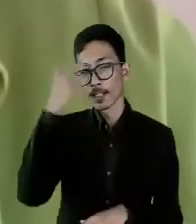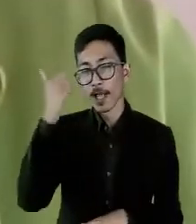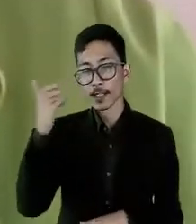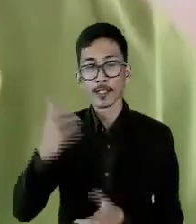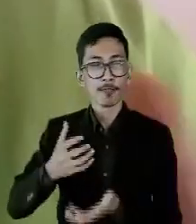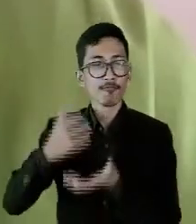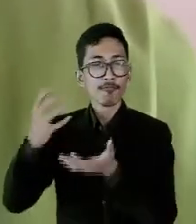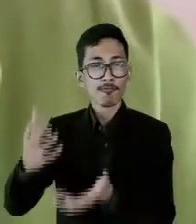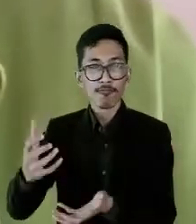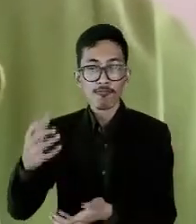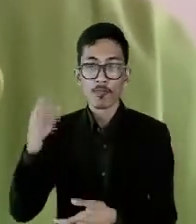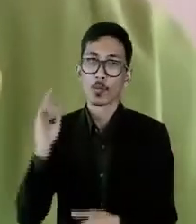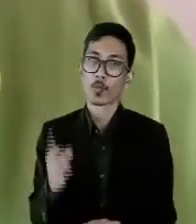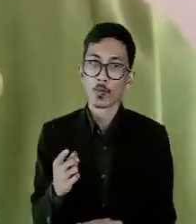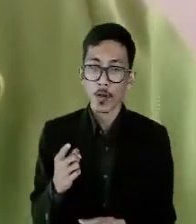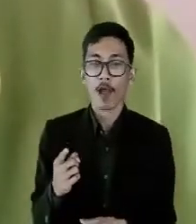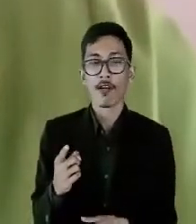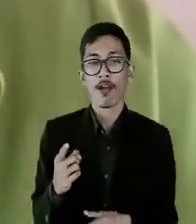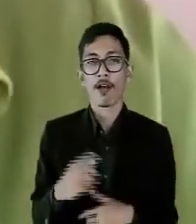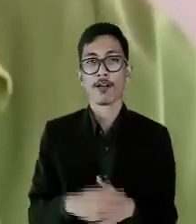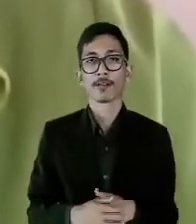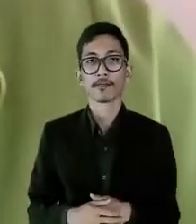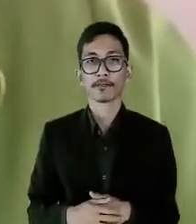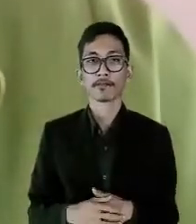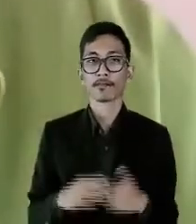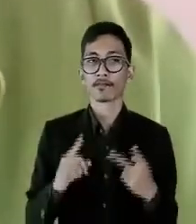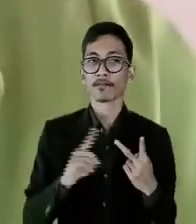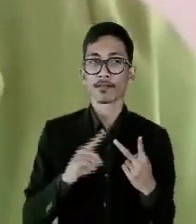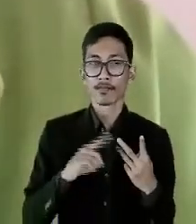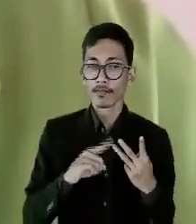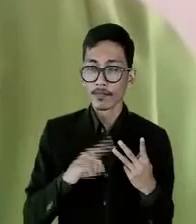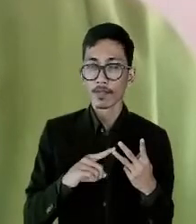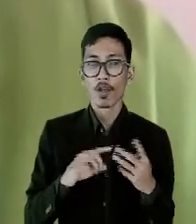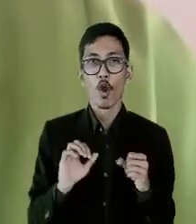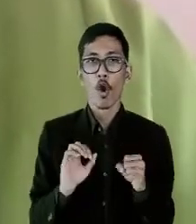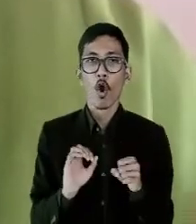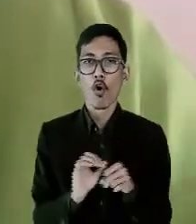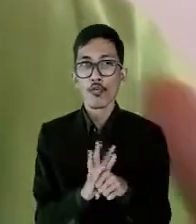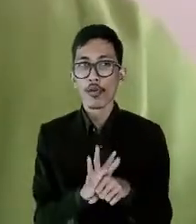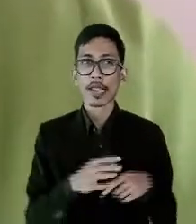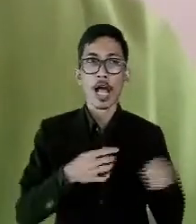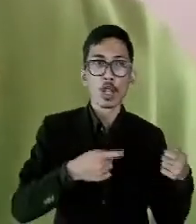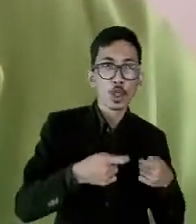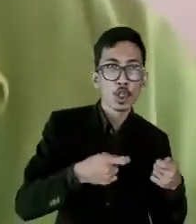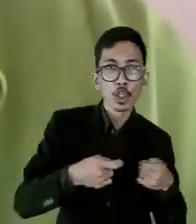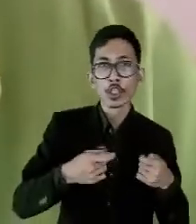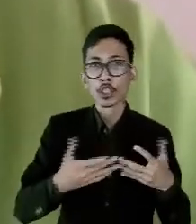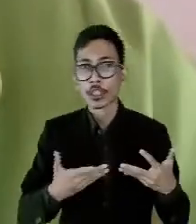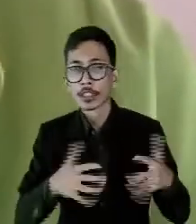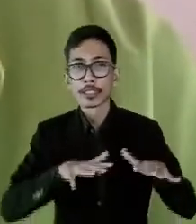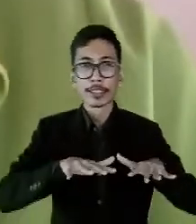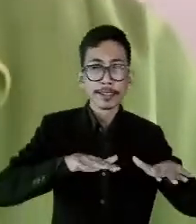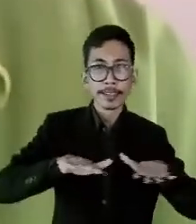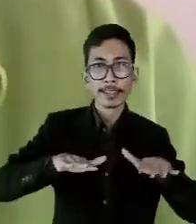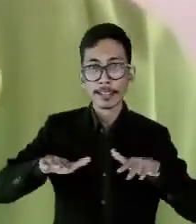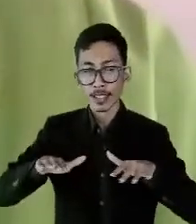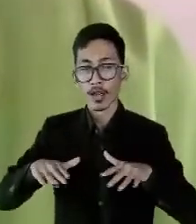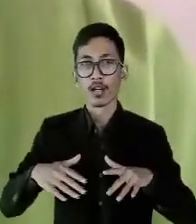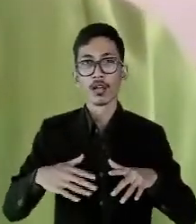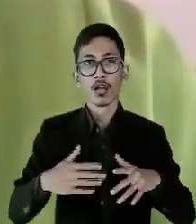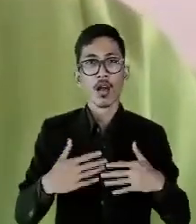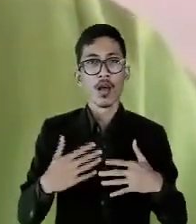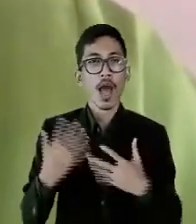Artinya perkembangan COVID bisa kita kendalikan, bahkan kita mudah-mudahan aja tetap sama di level 2,